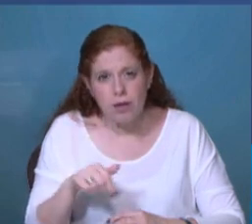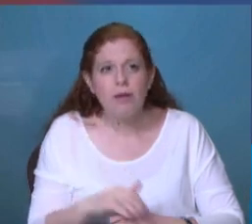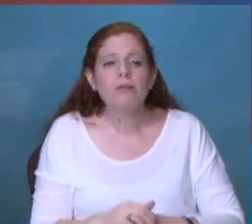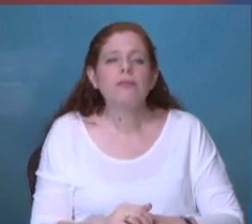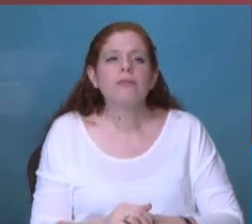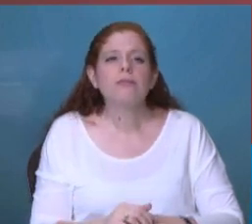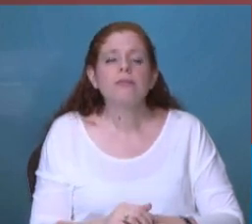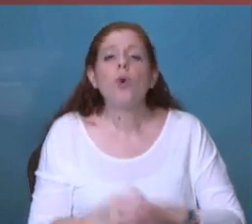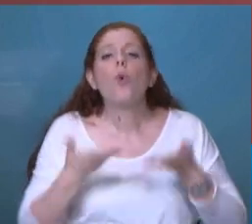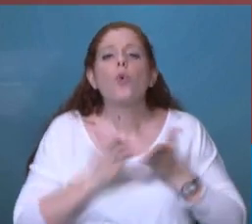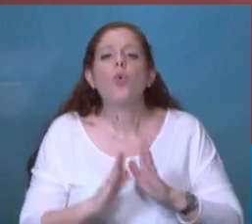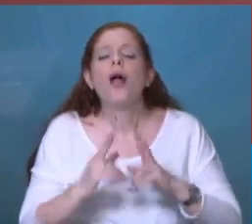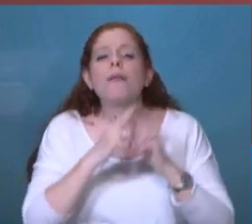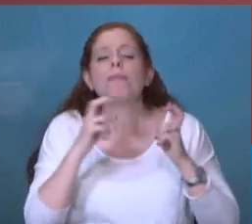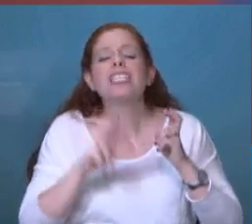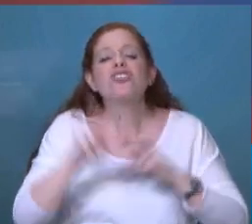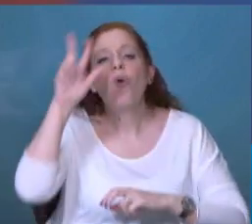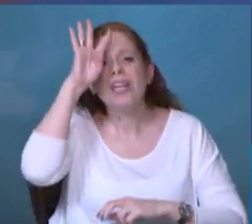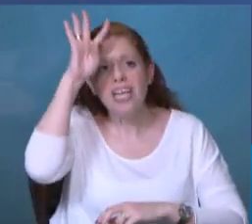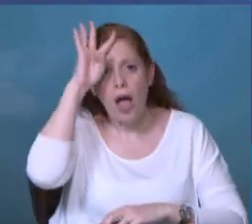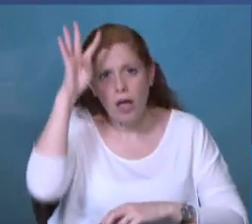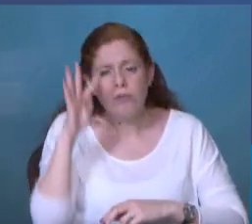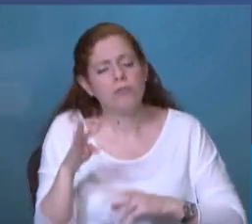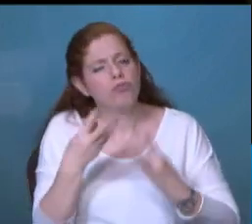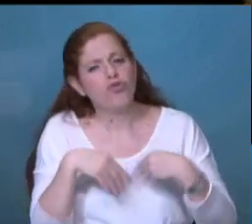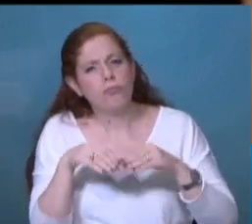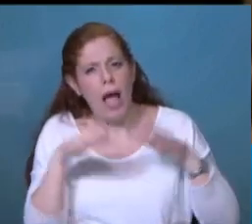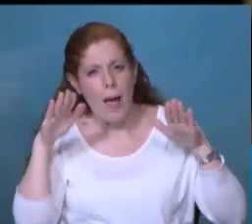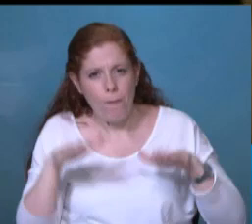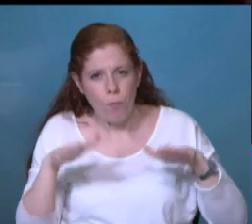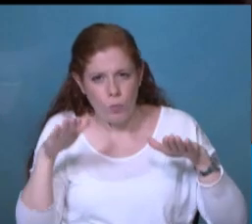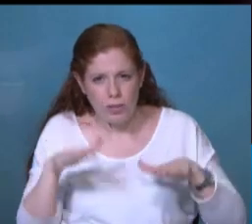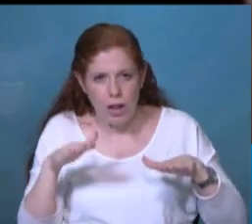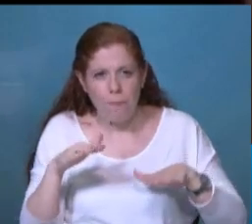הוא נולד בעיר רשט בצפון איראן, נצר למשפחה מוסלמית סונית.